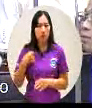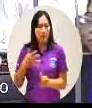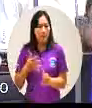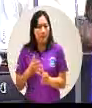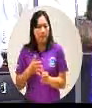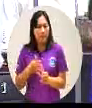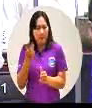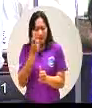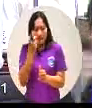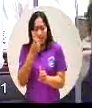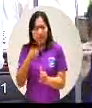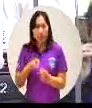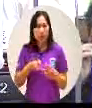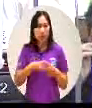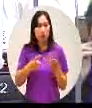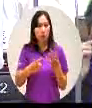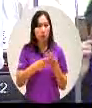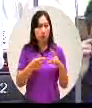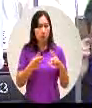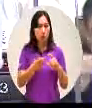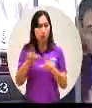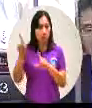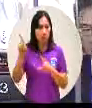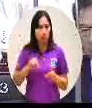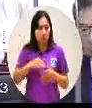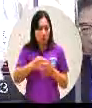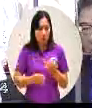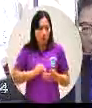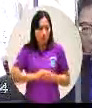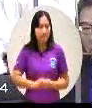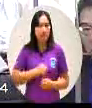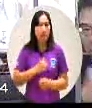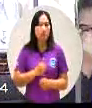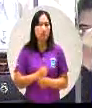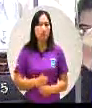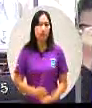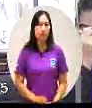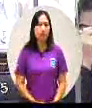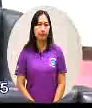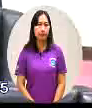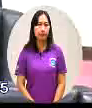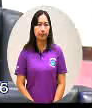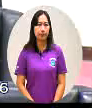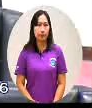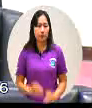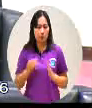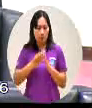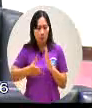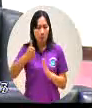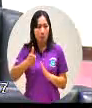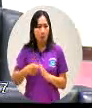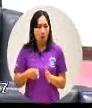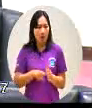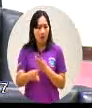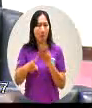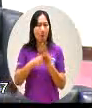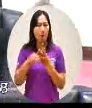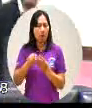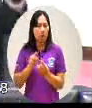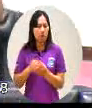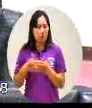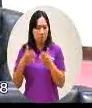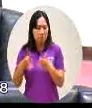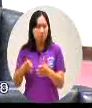来就是依照规定来办理。 好，谢谢局长，请坐哈。局长很专业啦哈，对这拢真了解